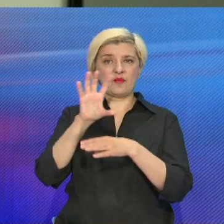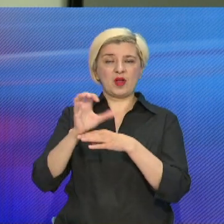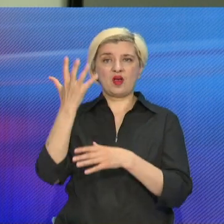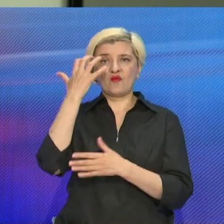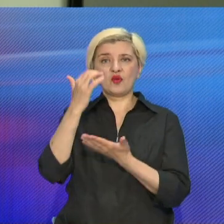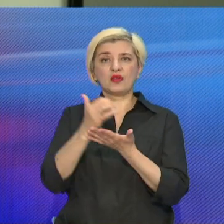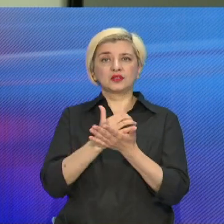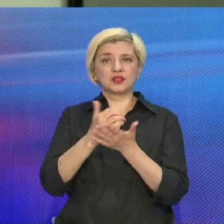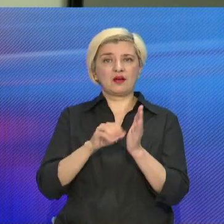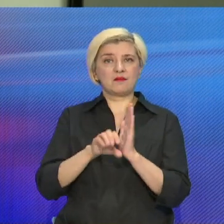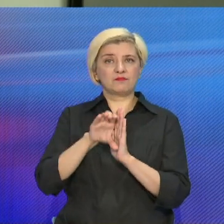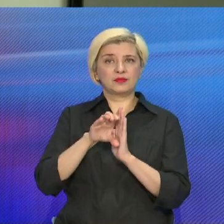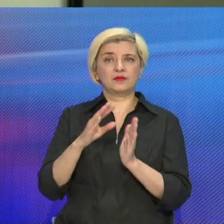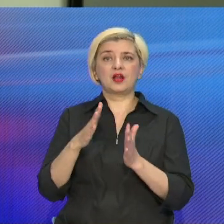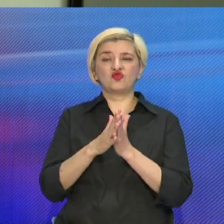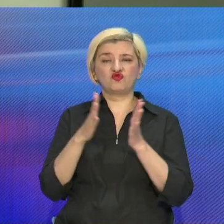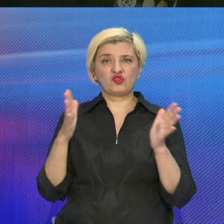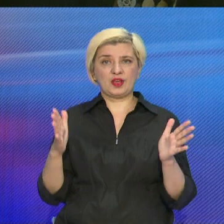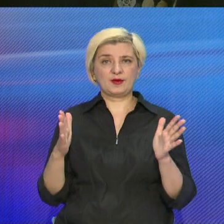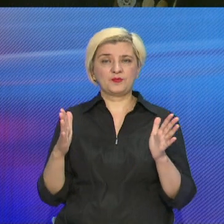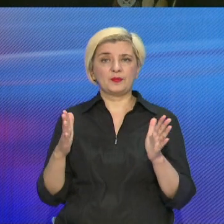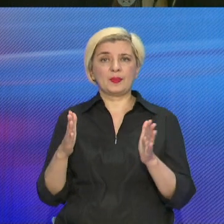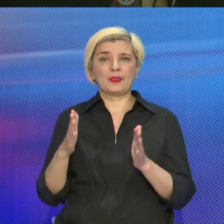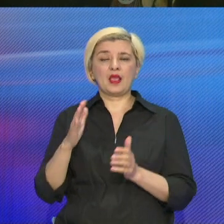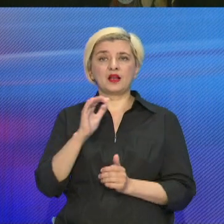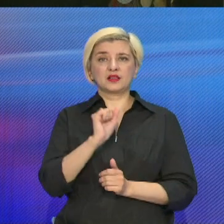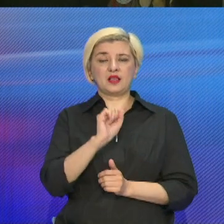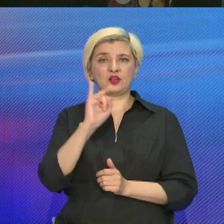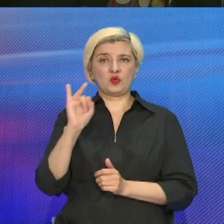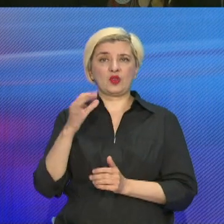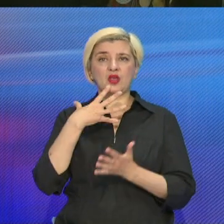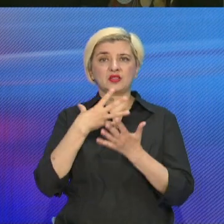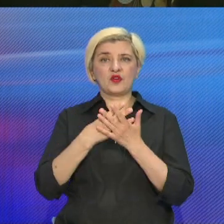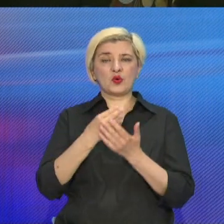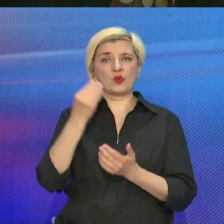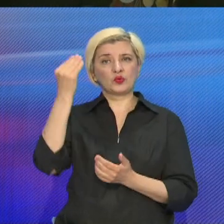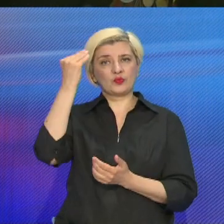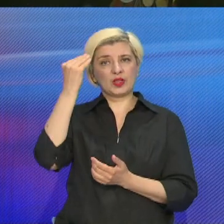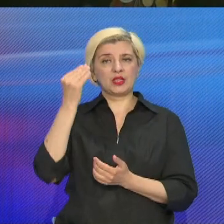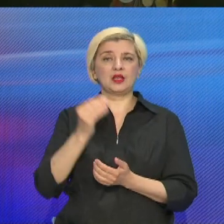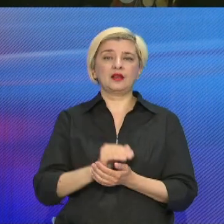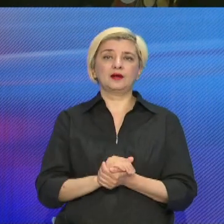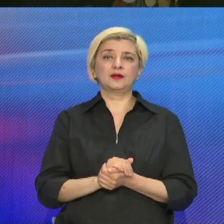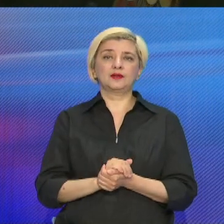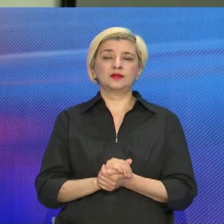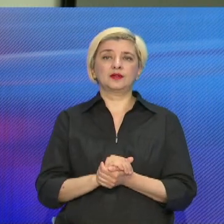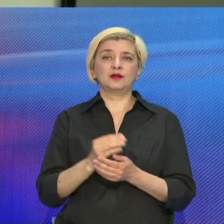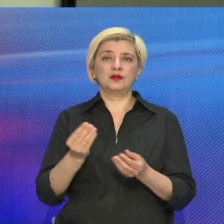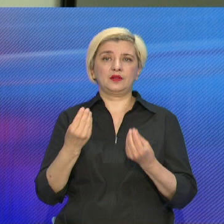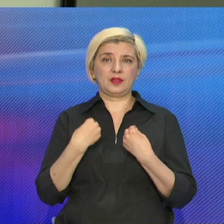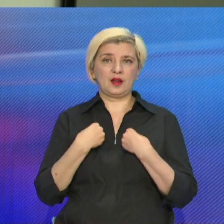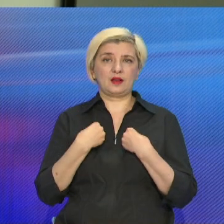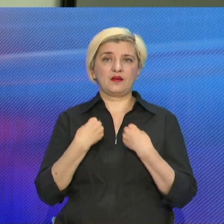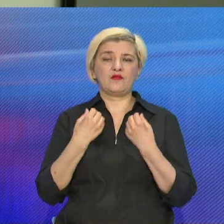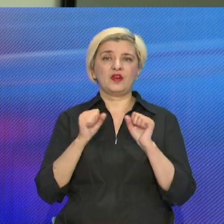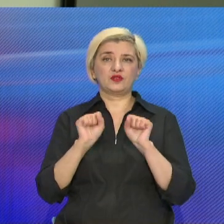большая. Ну вот Александр Иосифович на свое усмотрение, но они дали возможность